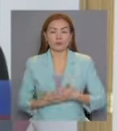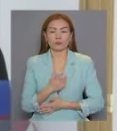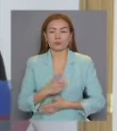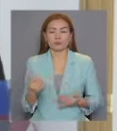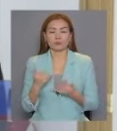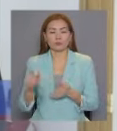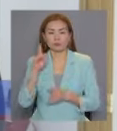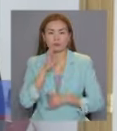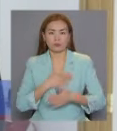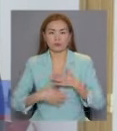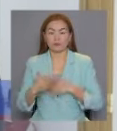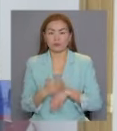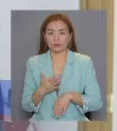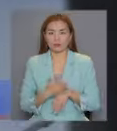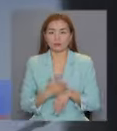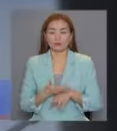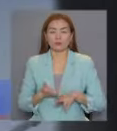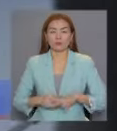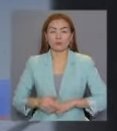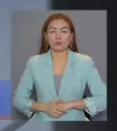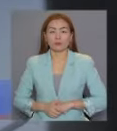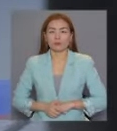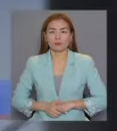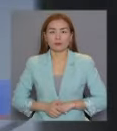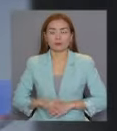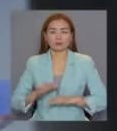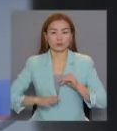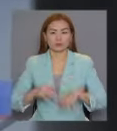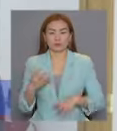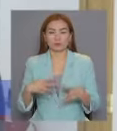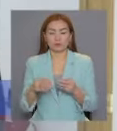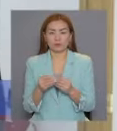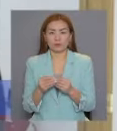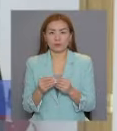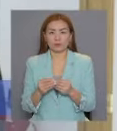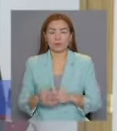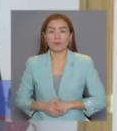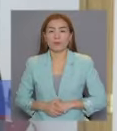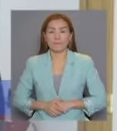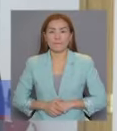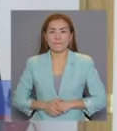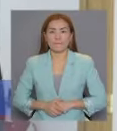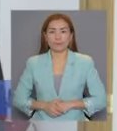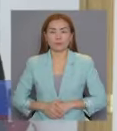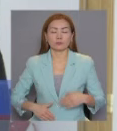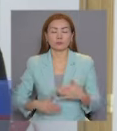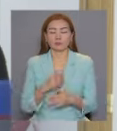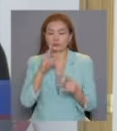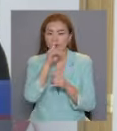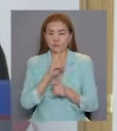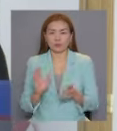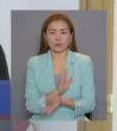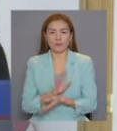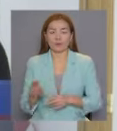өте қуаныштымыз, және осы мамандарға жаңа нәрсені